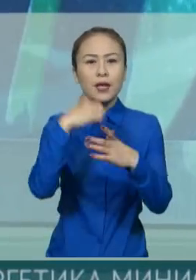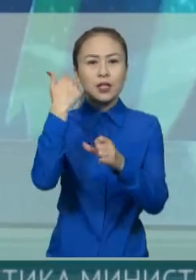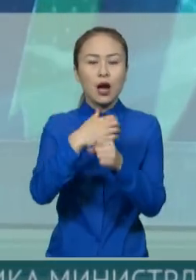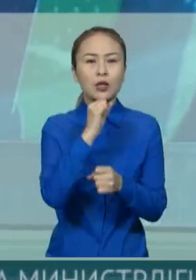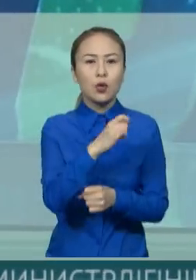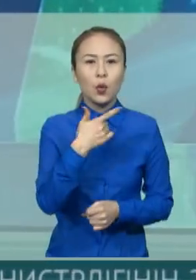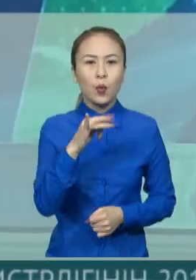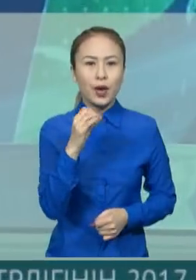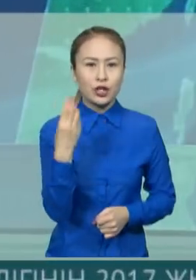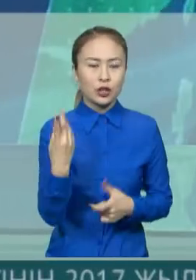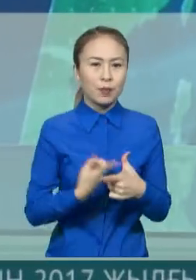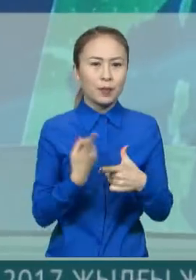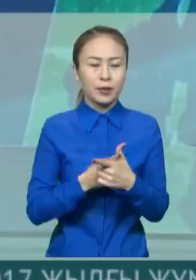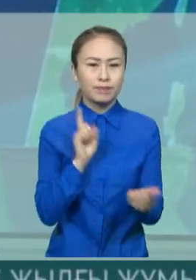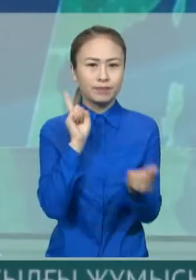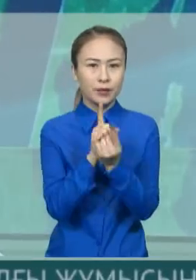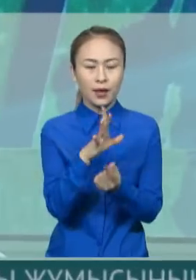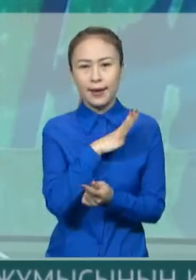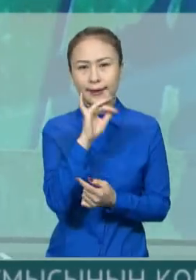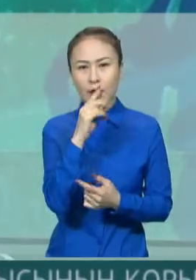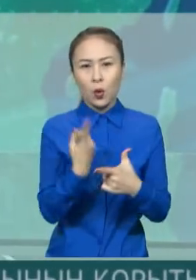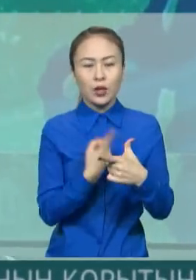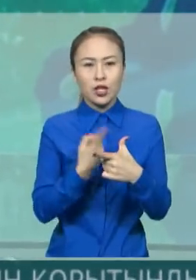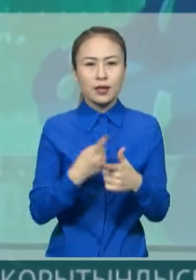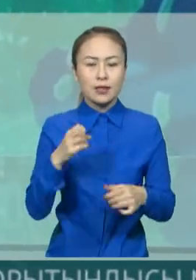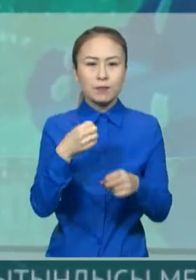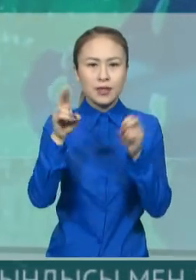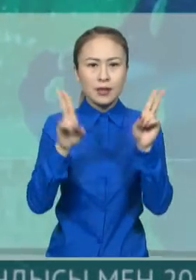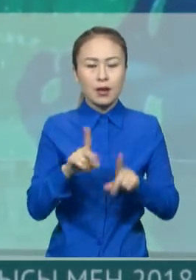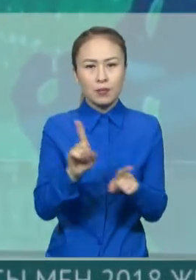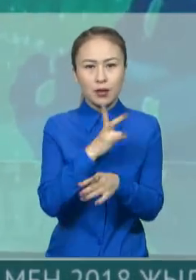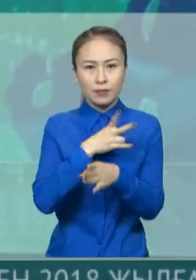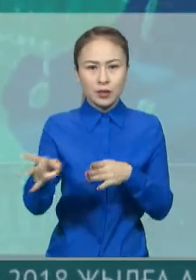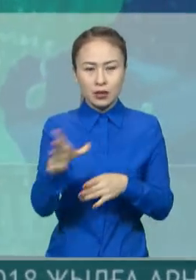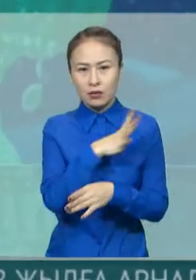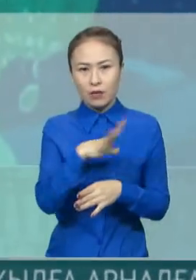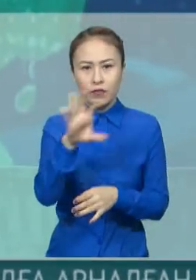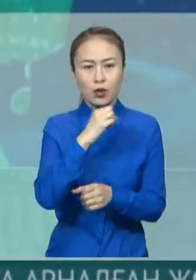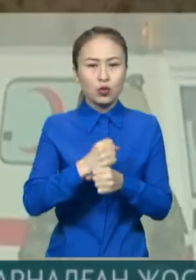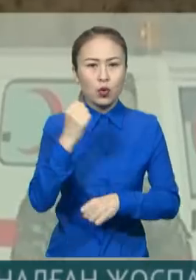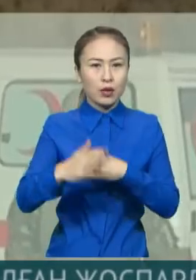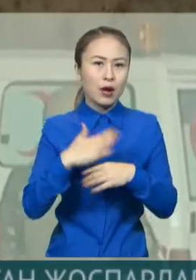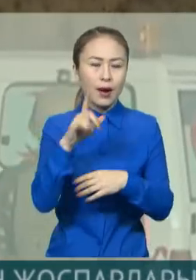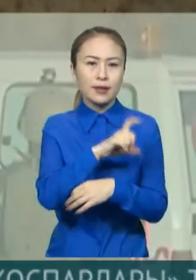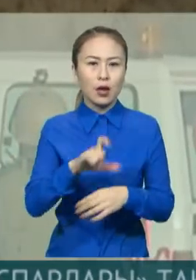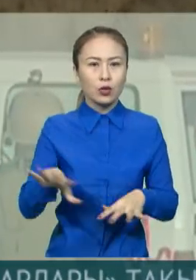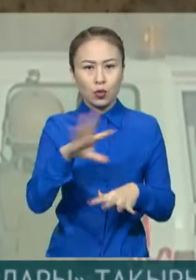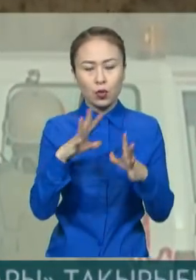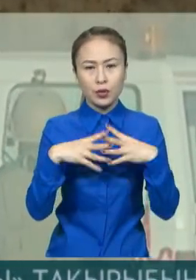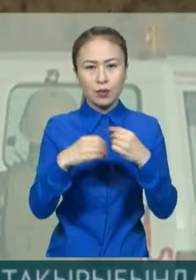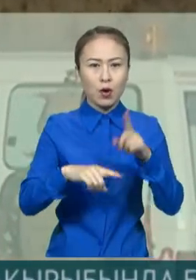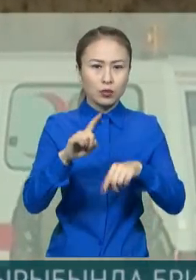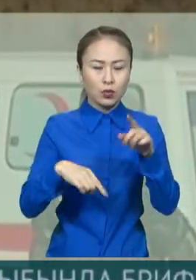бас хатшысы Антонио Гутерриш қабылдағы интерконтиненталға жасалған шабуылды қатаң сынға алып, қаза тапқандардың жақындарына көңіл